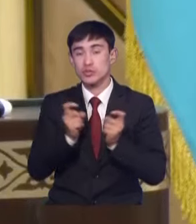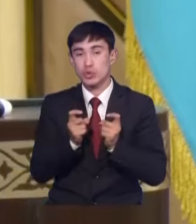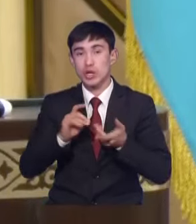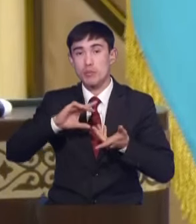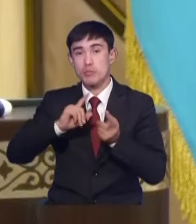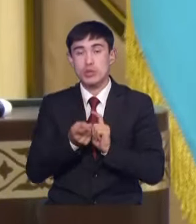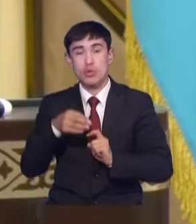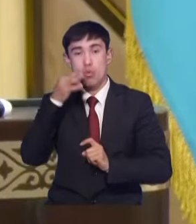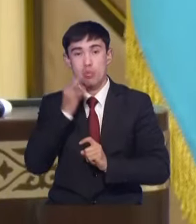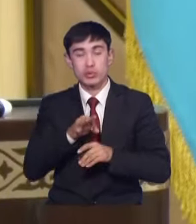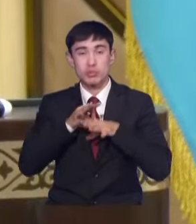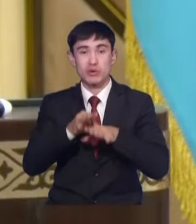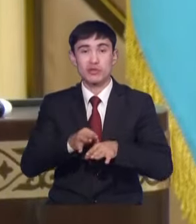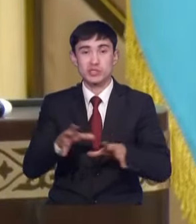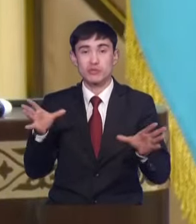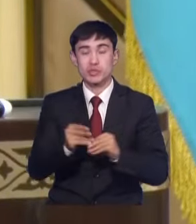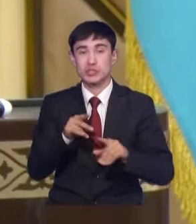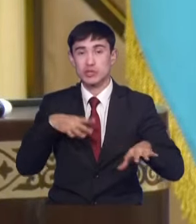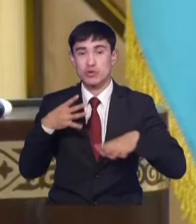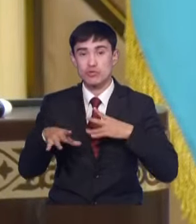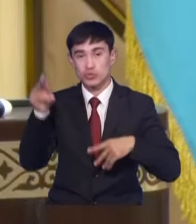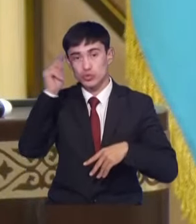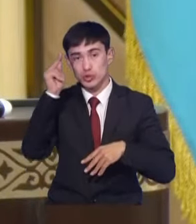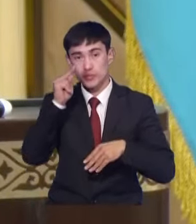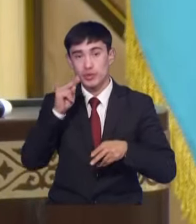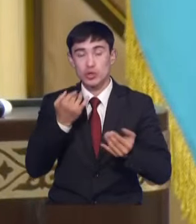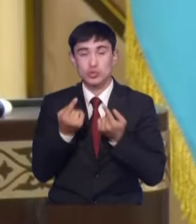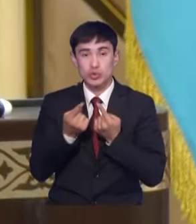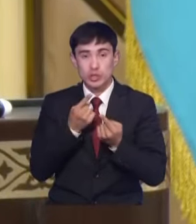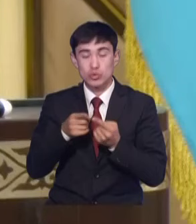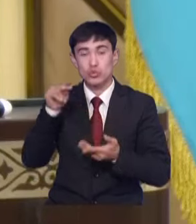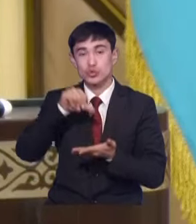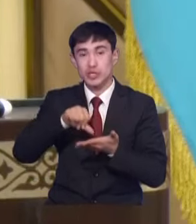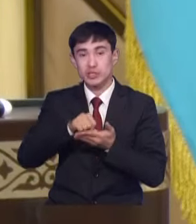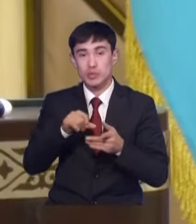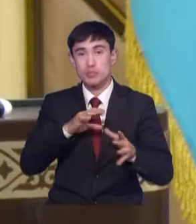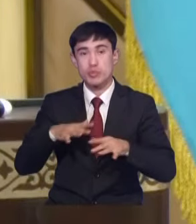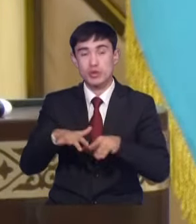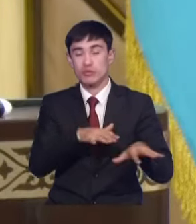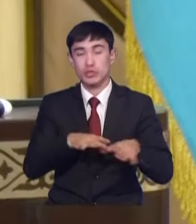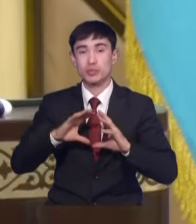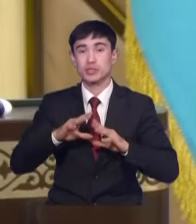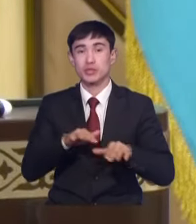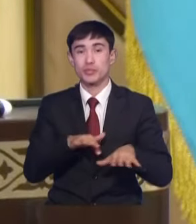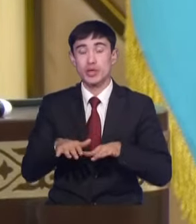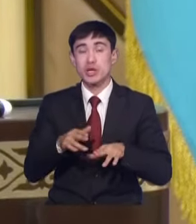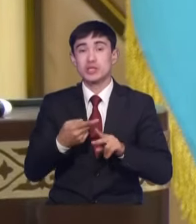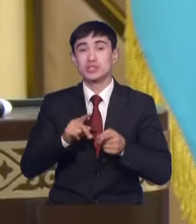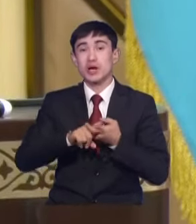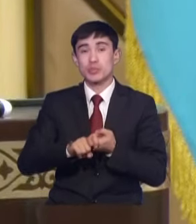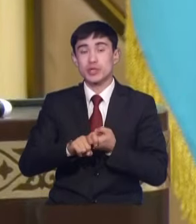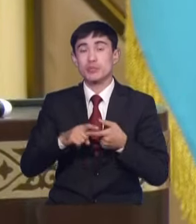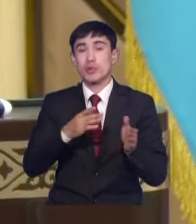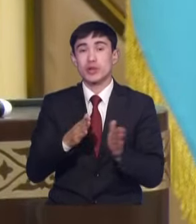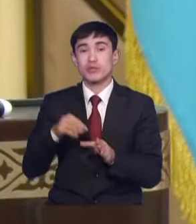обмена опытом проведения совместных тренировочных учений консультирования и участия в миротворческих операциях в связи с чем определён